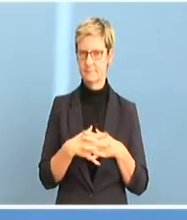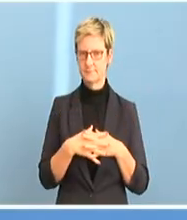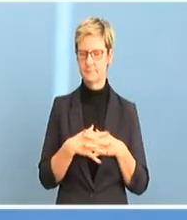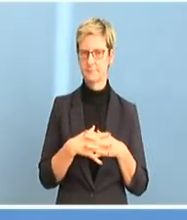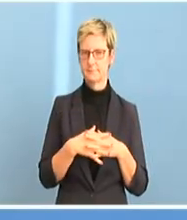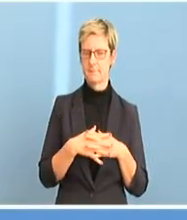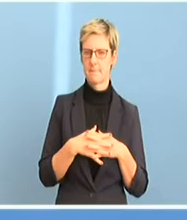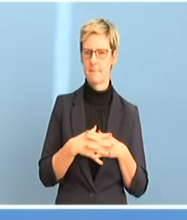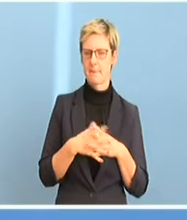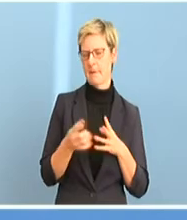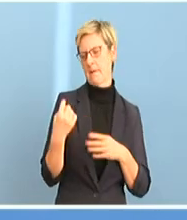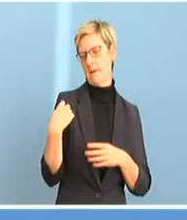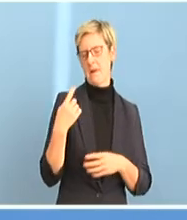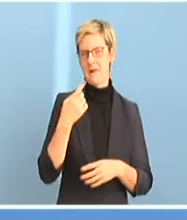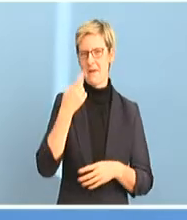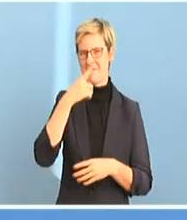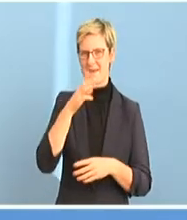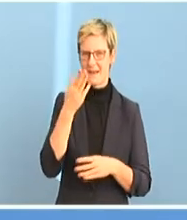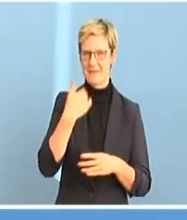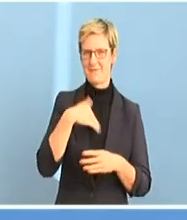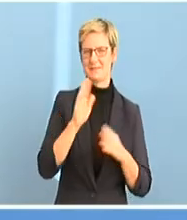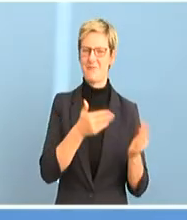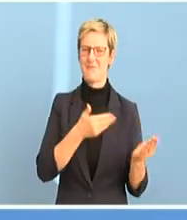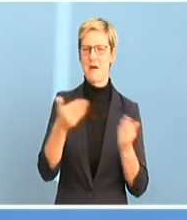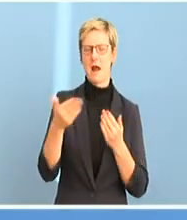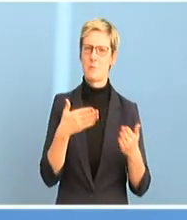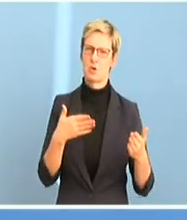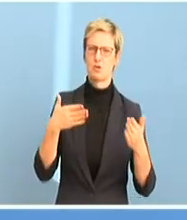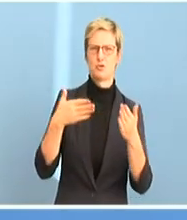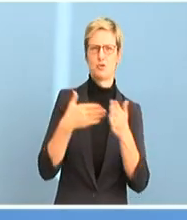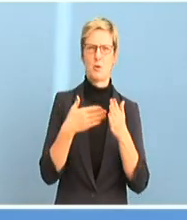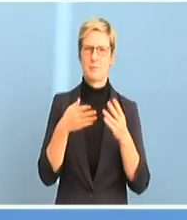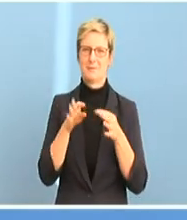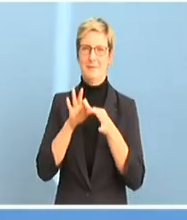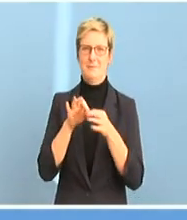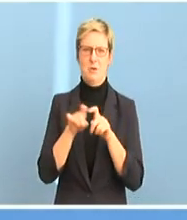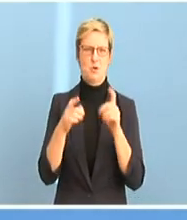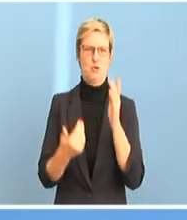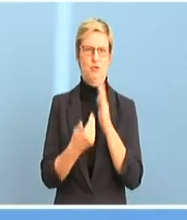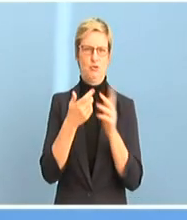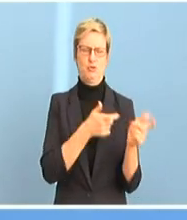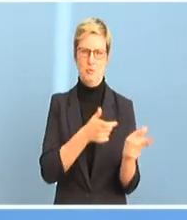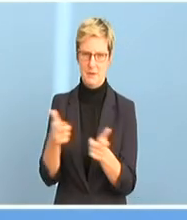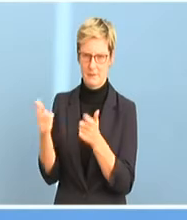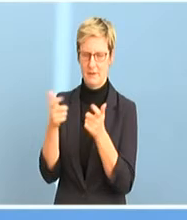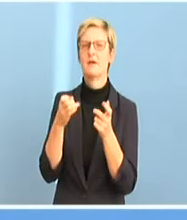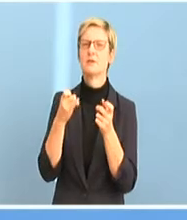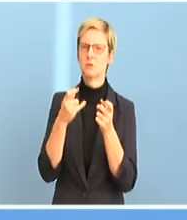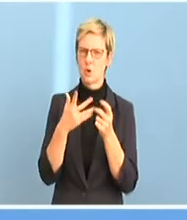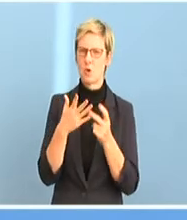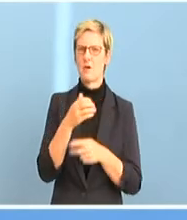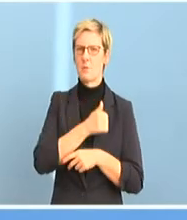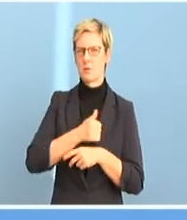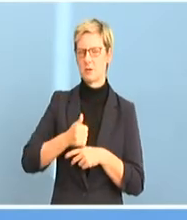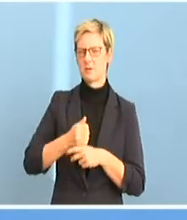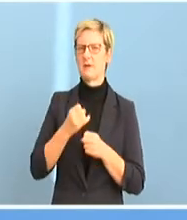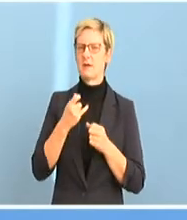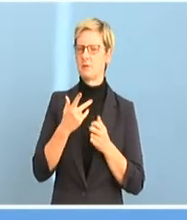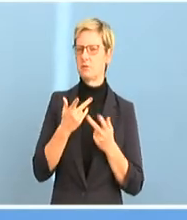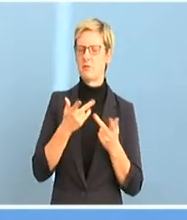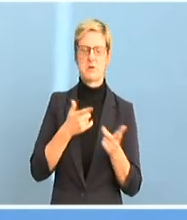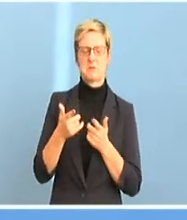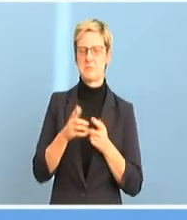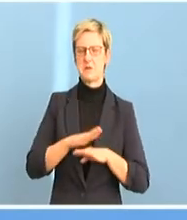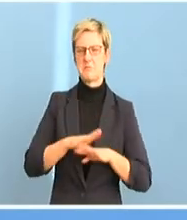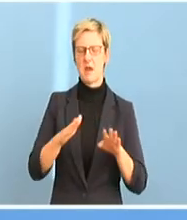was den am Freitag verkündeten Vergabestopp beim neuen Sturmgewehr für die Bundeswehr angeht, wird diese Panne,